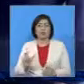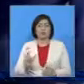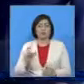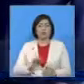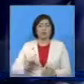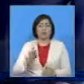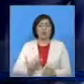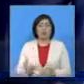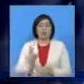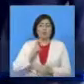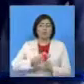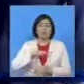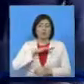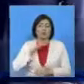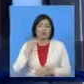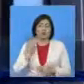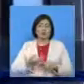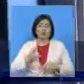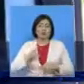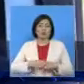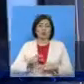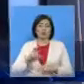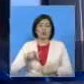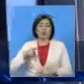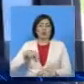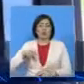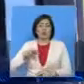ауданға келушілер көбейген. Сондықтан блокпост арқылы